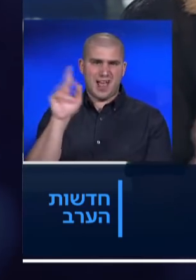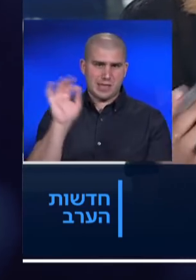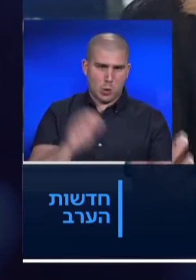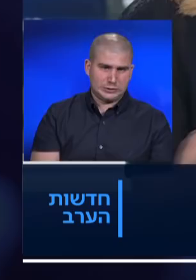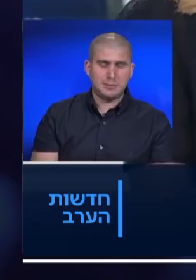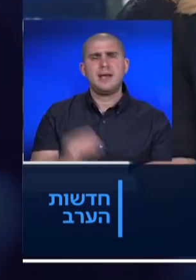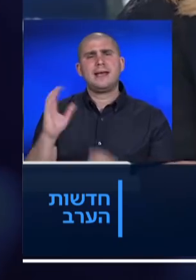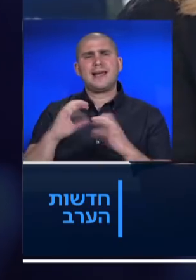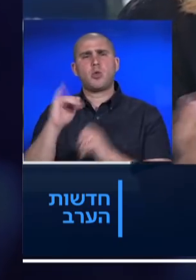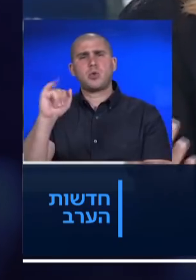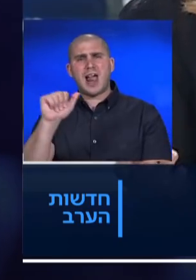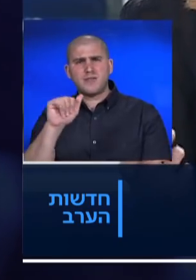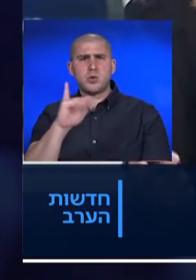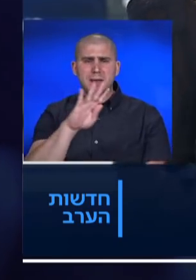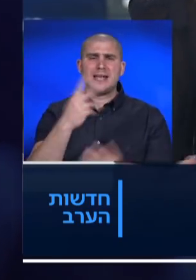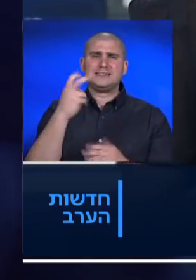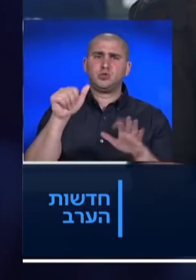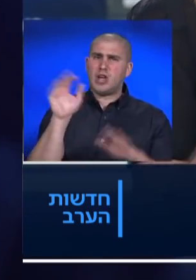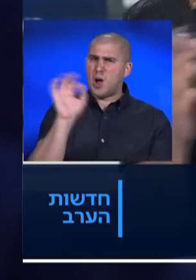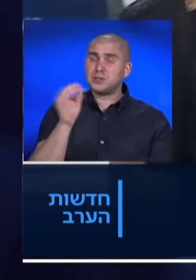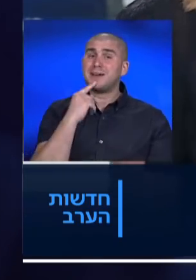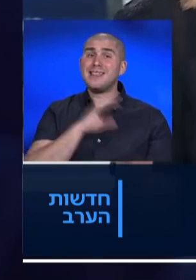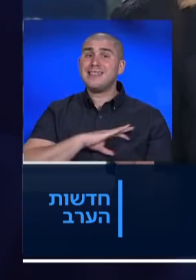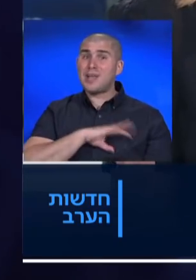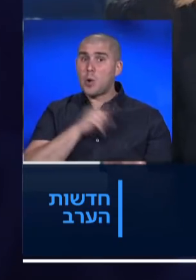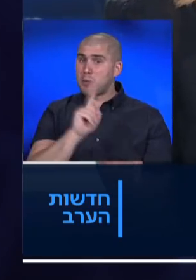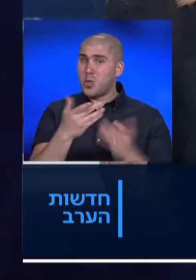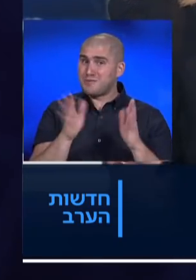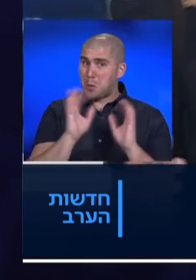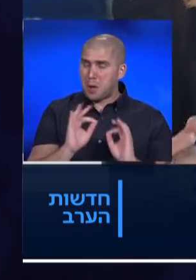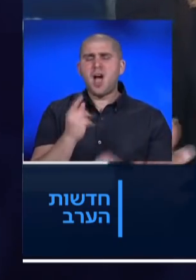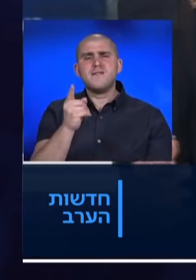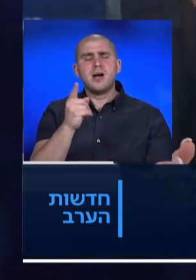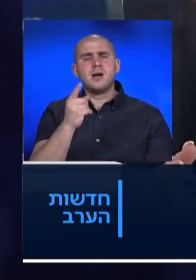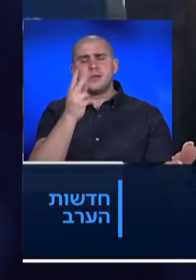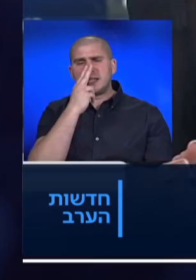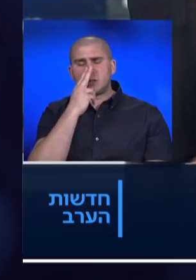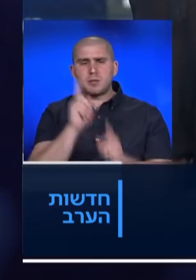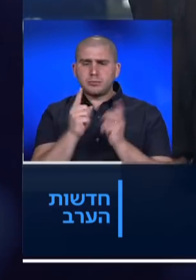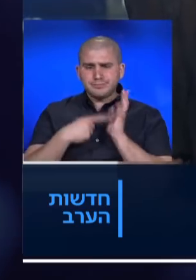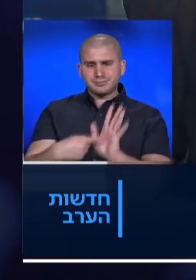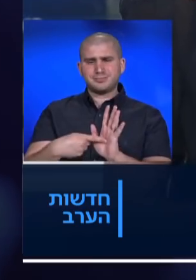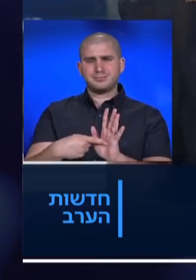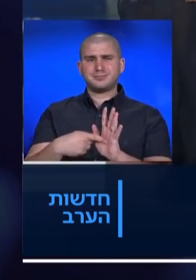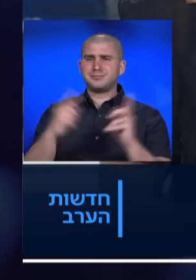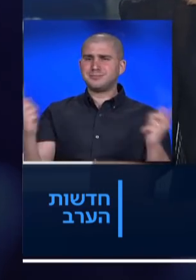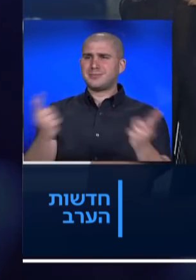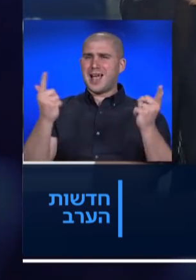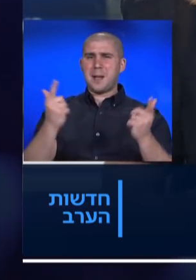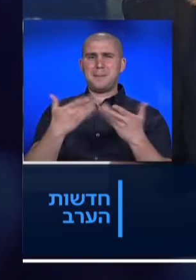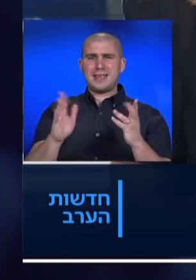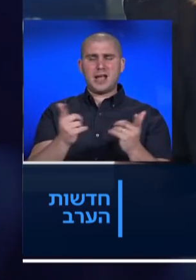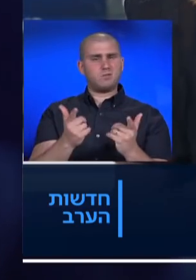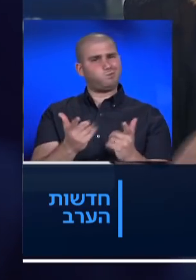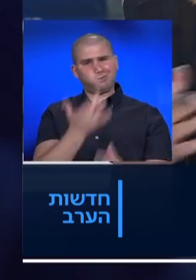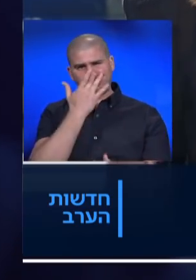ב' 26%, אמרנו התיכונים לא נפתחו, ונדמה שהניסיון לצייר פתיחה חגיגית משהו לא כל כך מתכתב עם